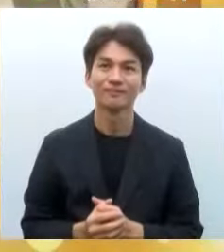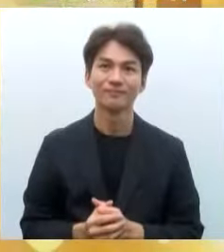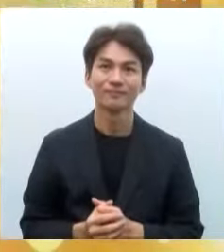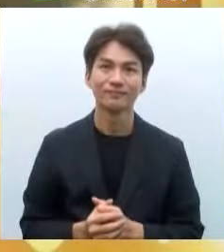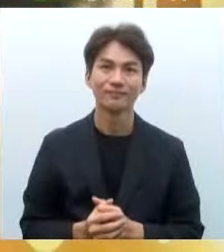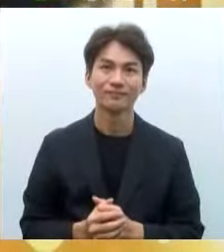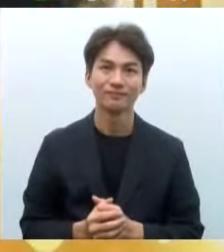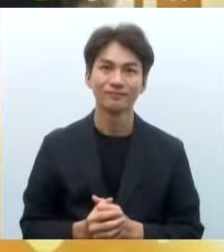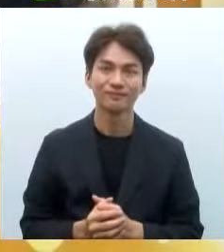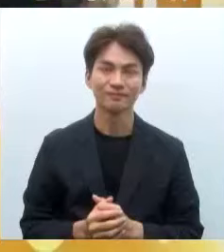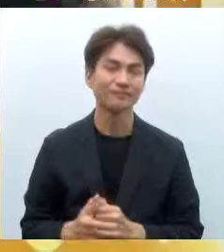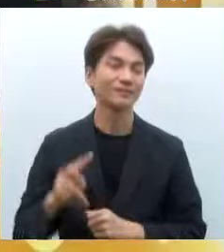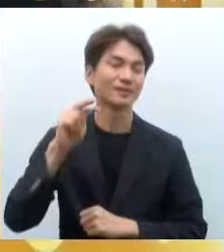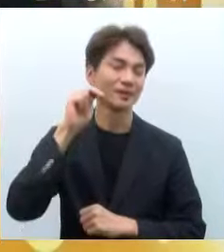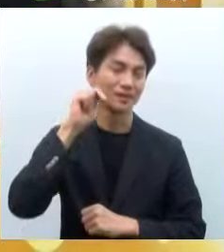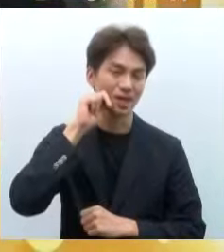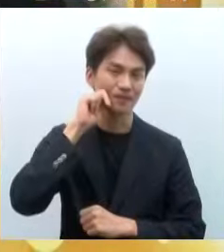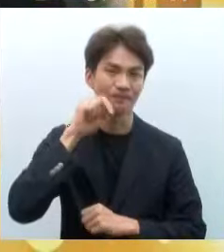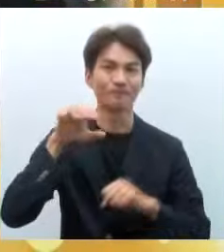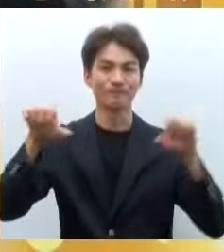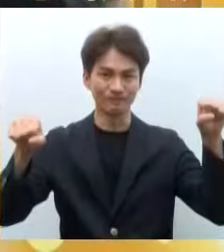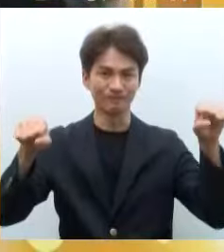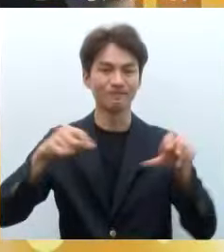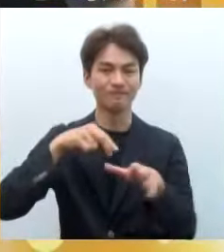ฐานข้ามลำน้ำด้วยสะพานเชือก